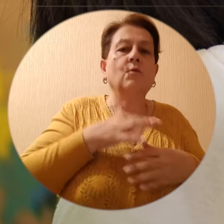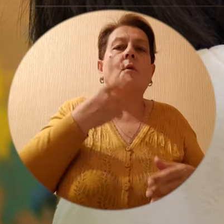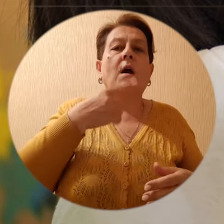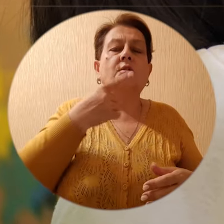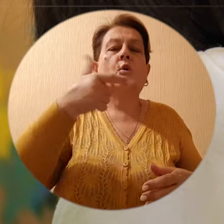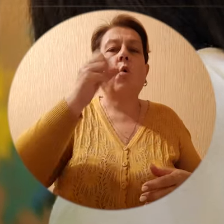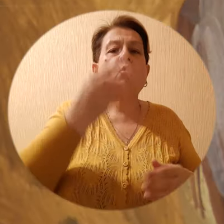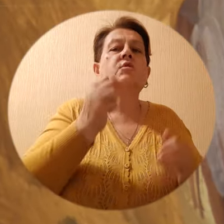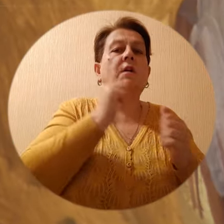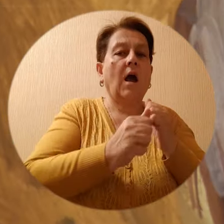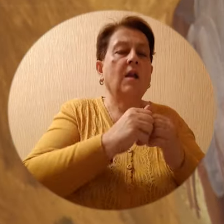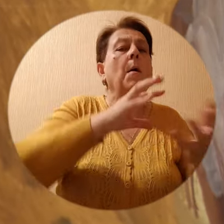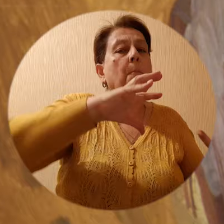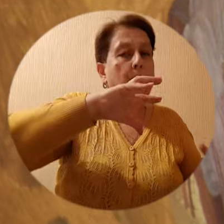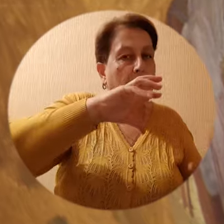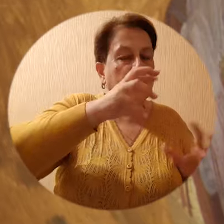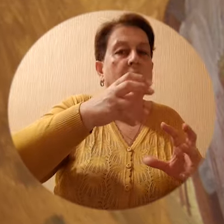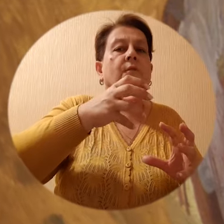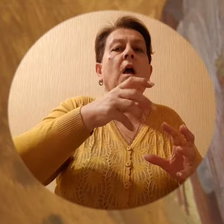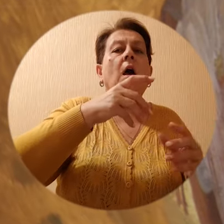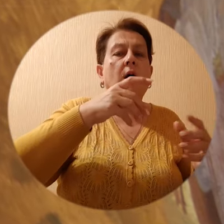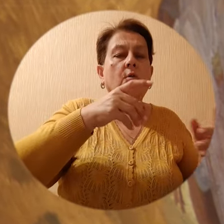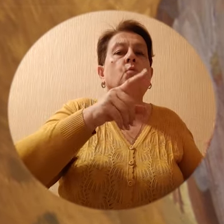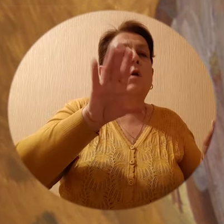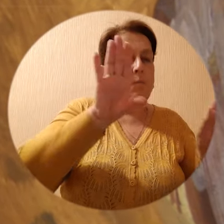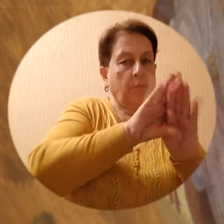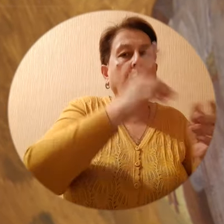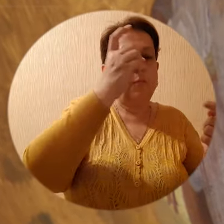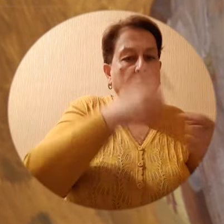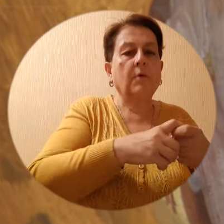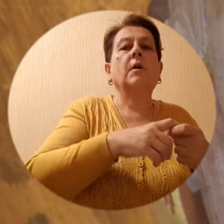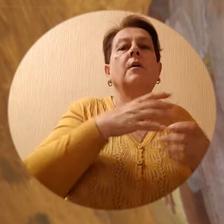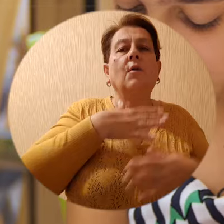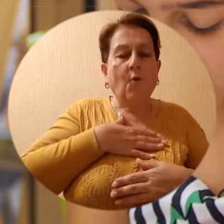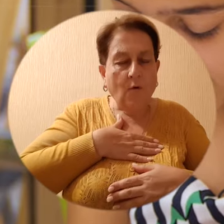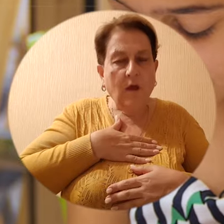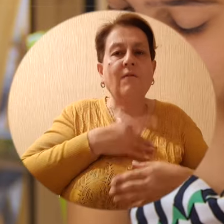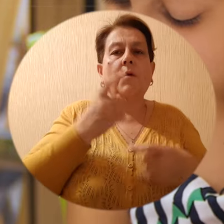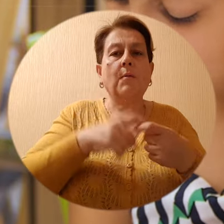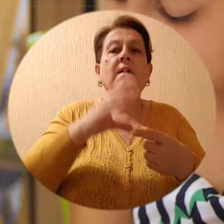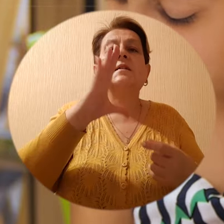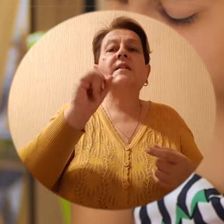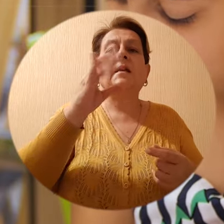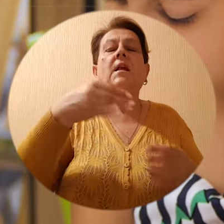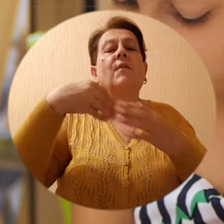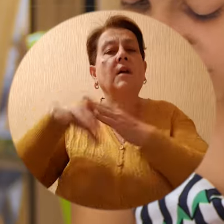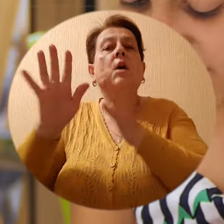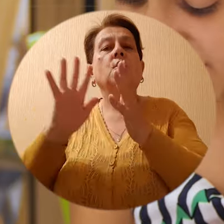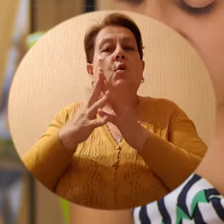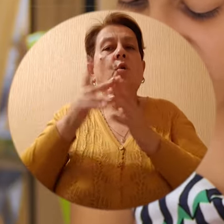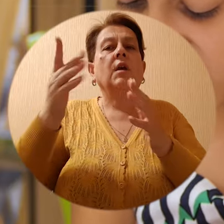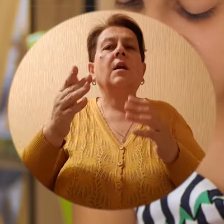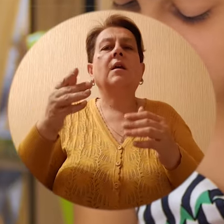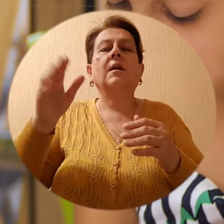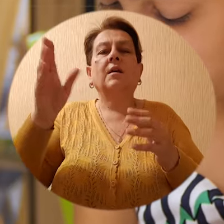ասաց. «Գորշ քար, գորշ քար, պտտվիր, դուր, այ դուր, դու էլ գոցվիր»։ Դուրը խոնարհաբար փակվեց։ Ստանիսլավը գնաց գյուղ,